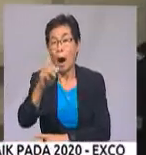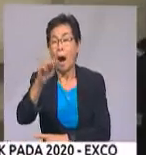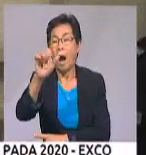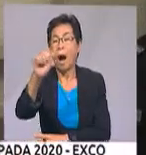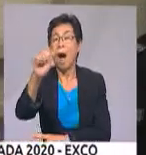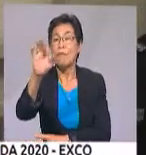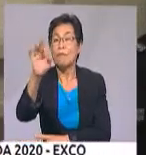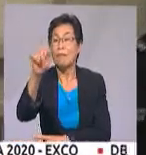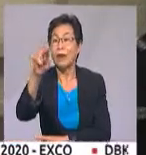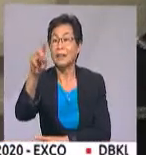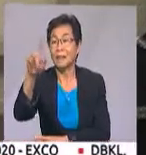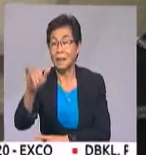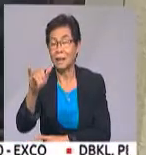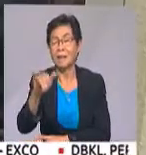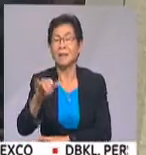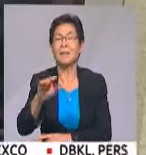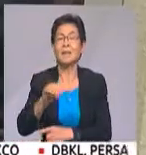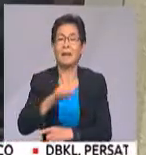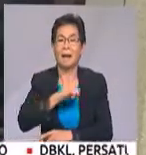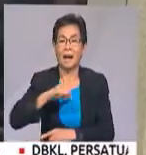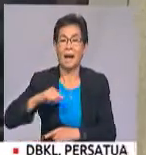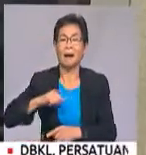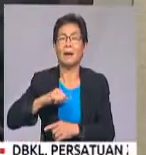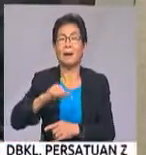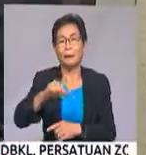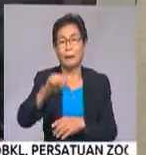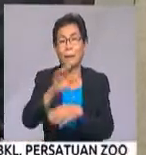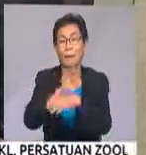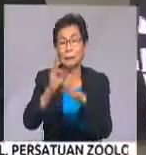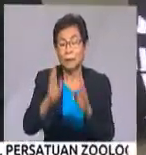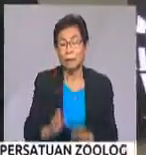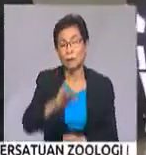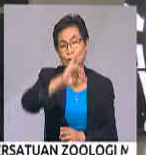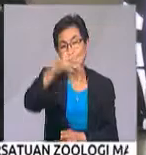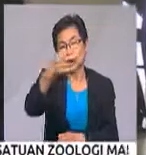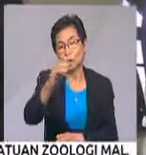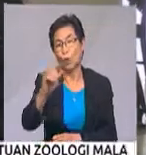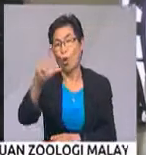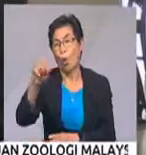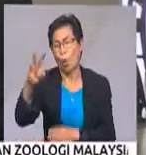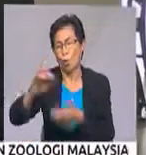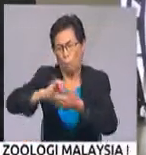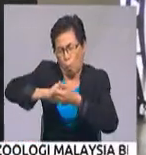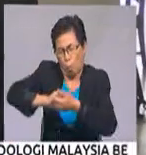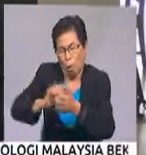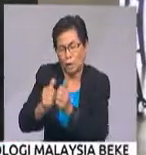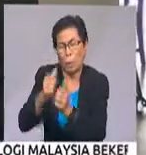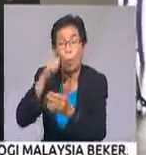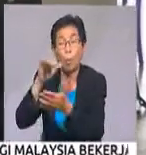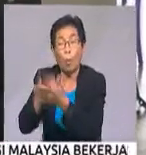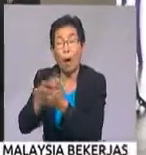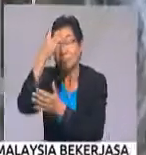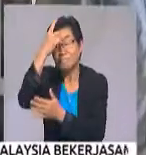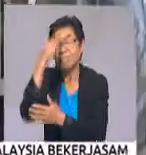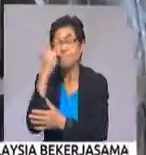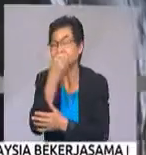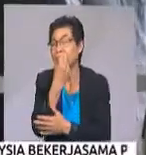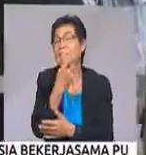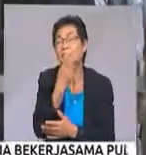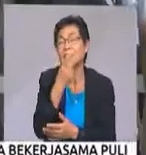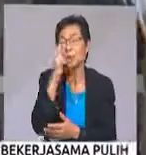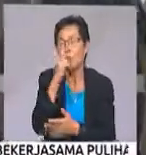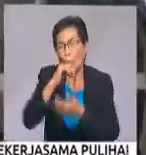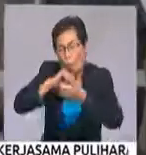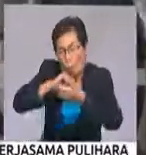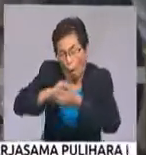Nazarudin memaklumkan ahli perniagaan kontroversi Lo Tek Jo atau Jolo rapat dengan isteri Datuk Seri Najib iaitu Datin Sri